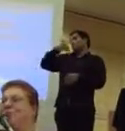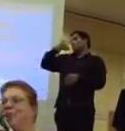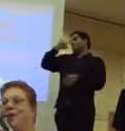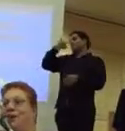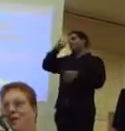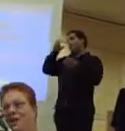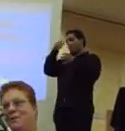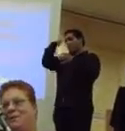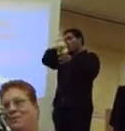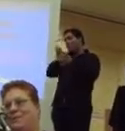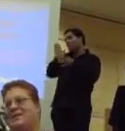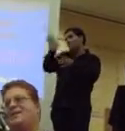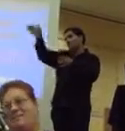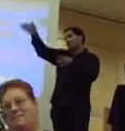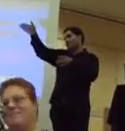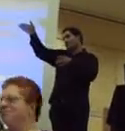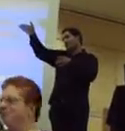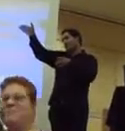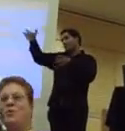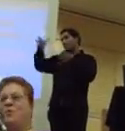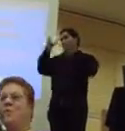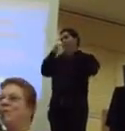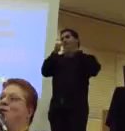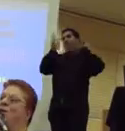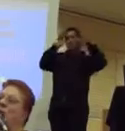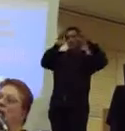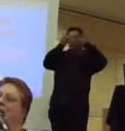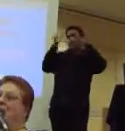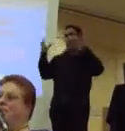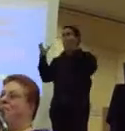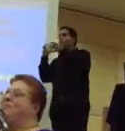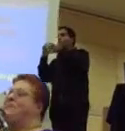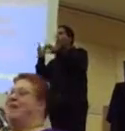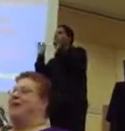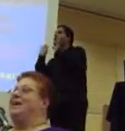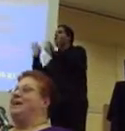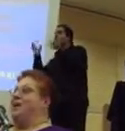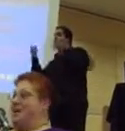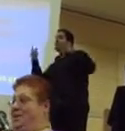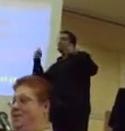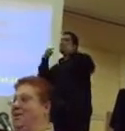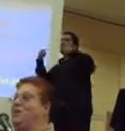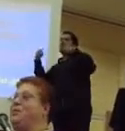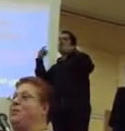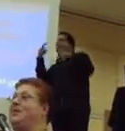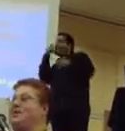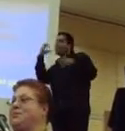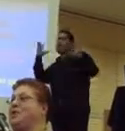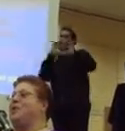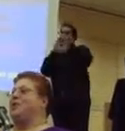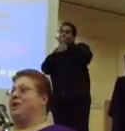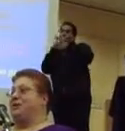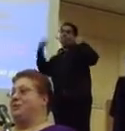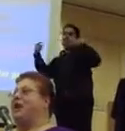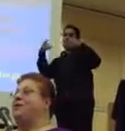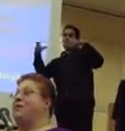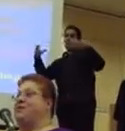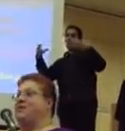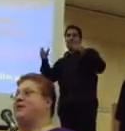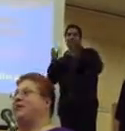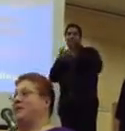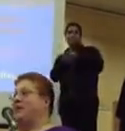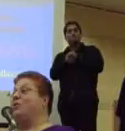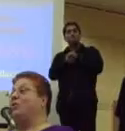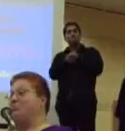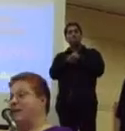τα έξω. Όταν είμαστε όλοι μέσα, μπορούμε και επικοινωνούμε μια χαρά. Το δεύτερο που θα ήθελα να σας πω είναι ότι